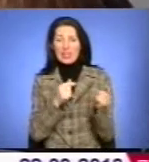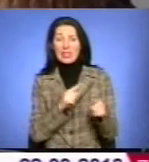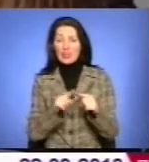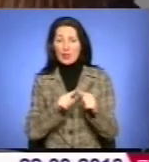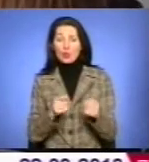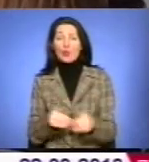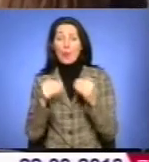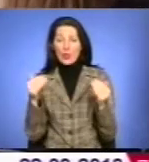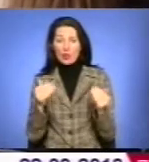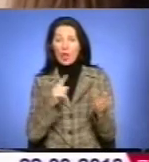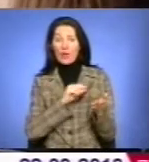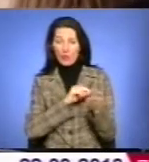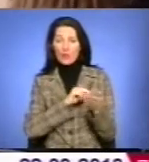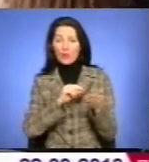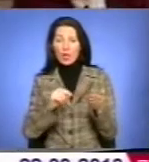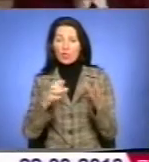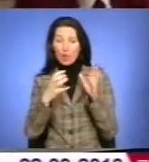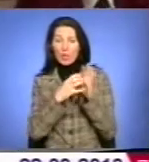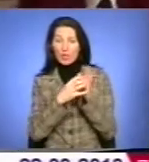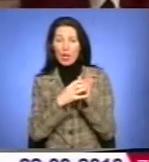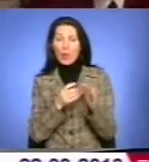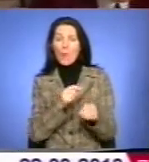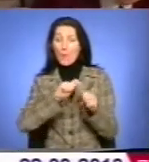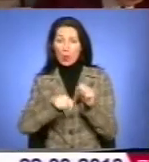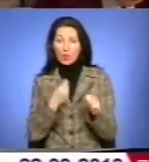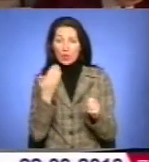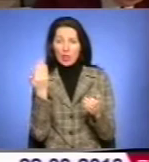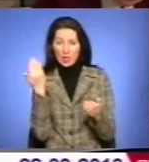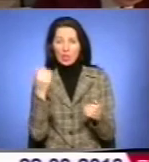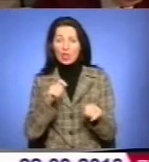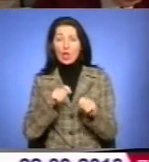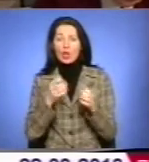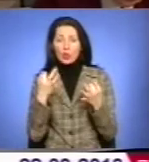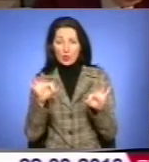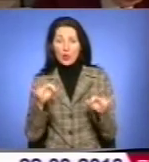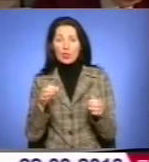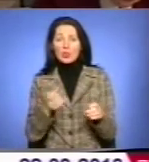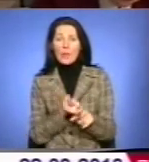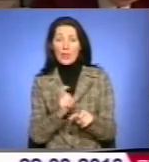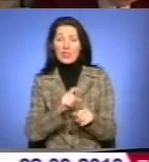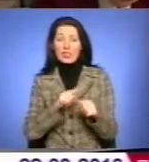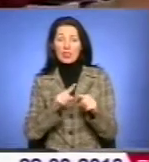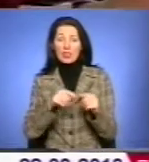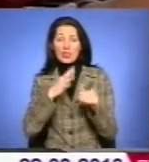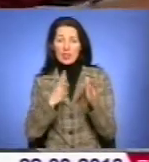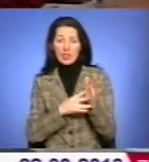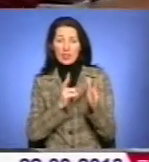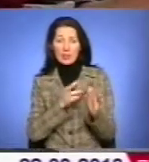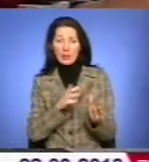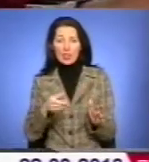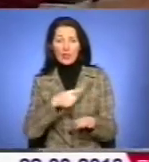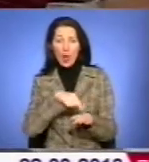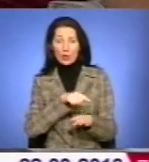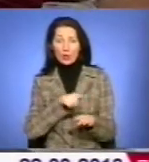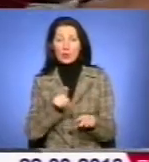це порушення. Раніше допускалося перевищення на 19 км на годину. За систематичне перевищення швидкості водія можуть